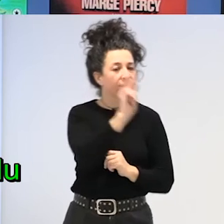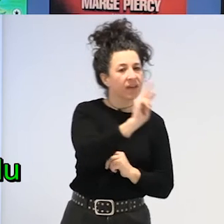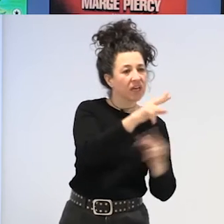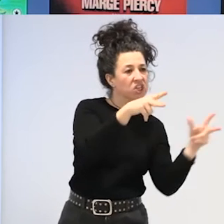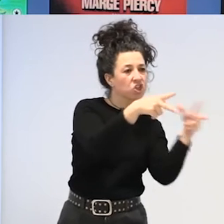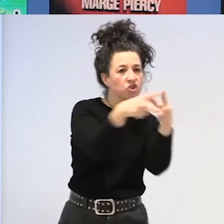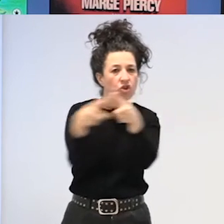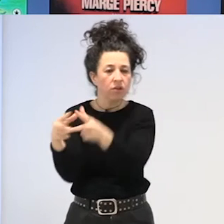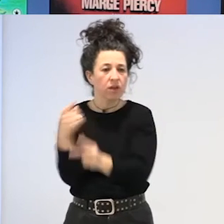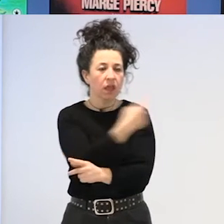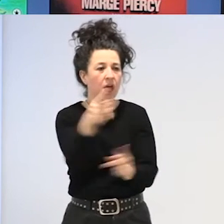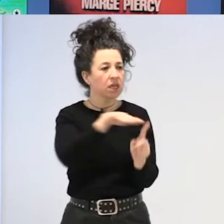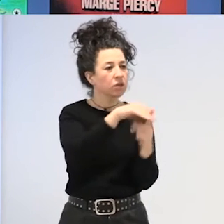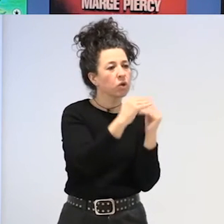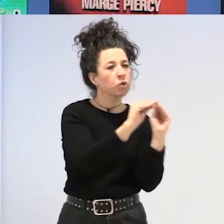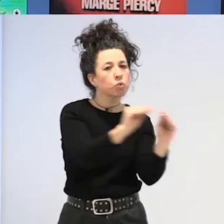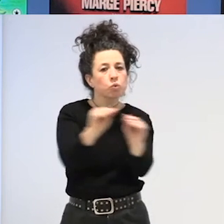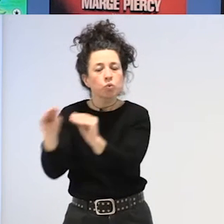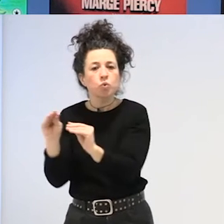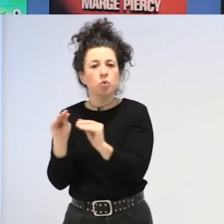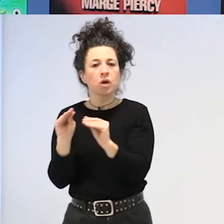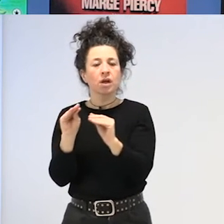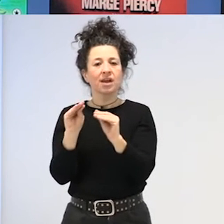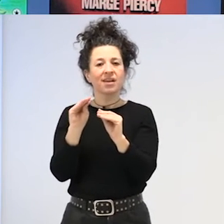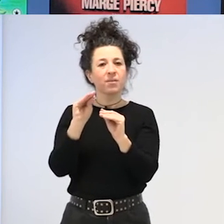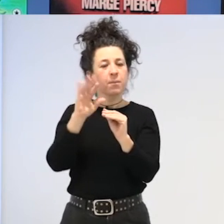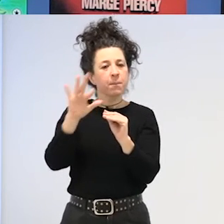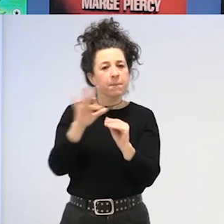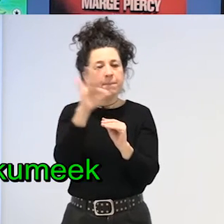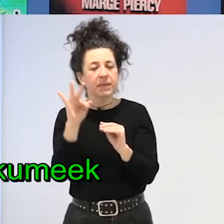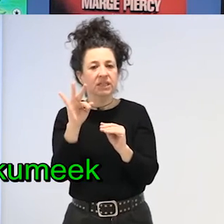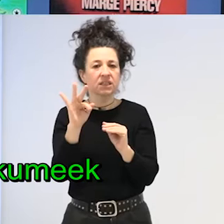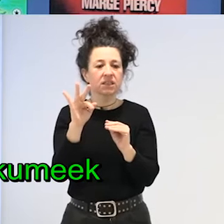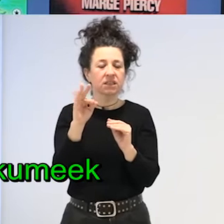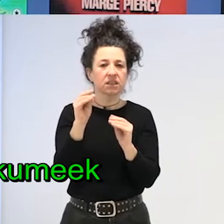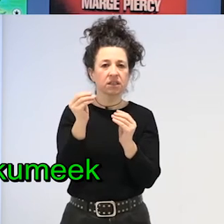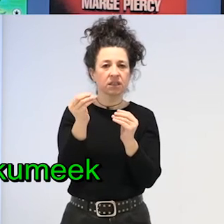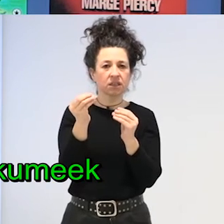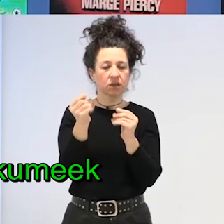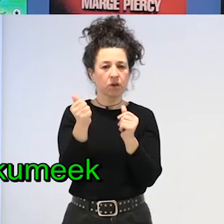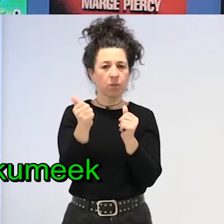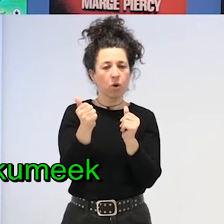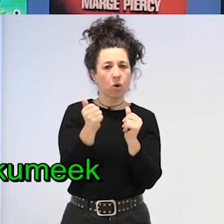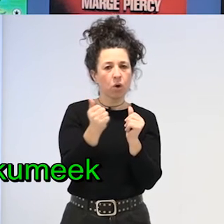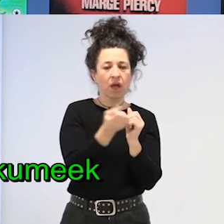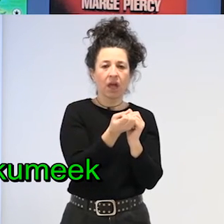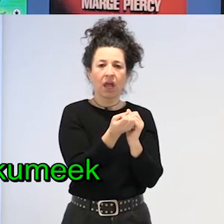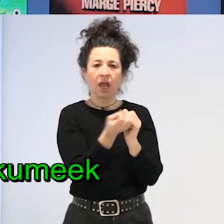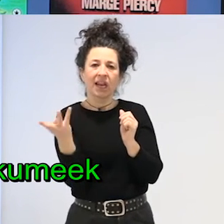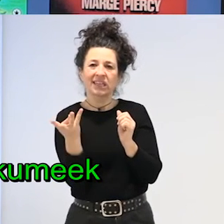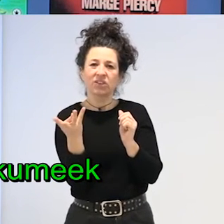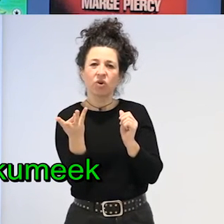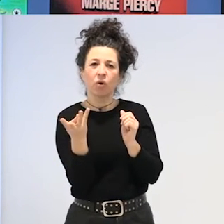bakoitzaren egoera eta bueno, zer nolako bueno, zer nolako bizitzak dauzkaten emakumeek